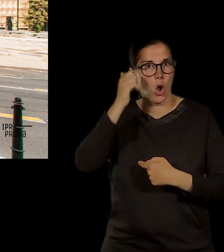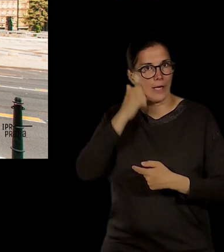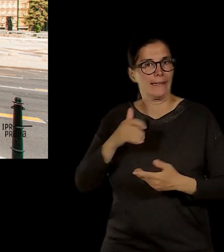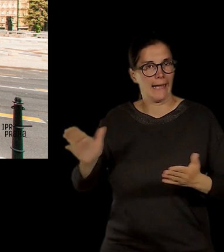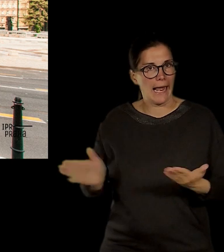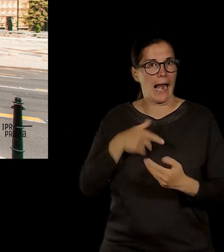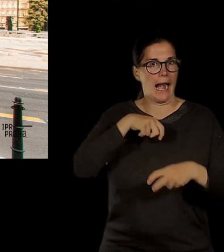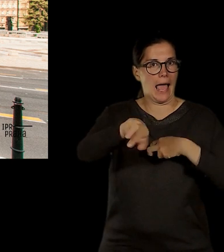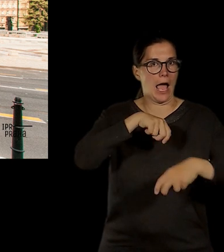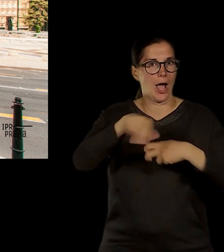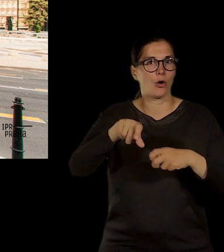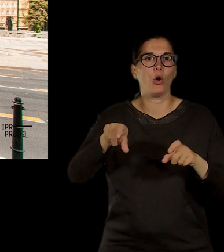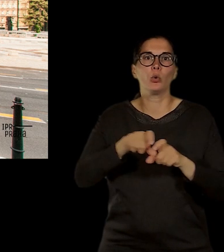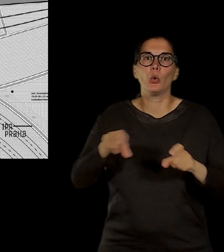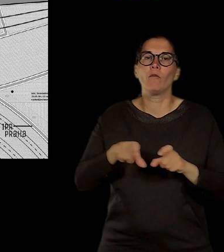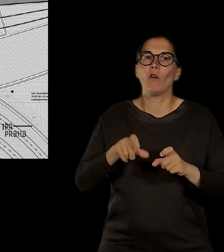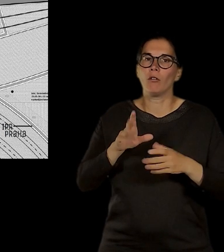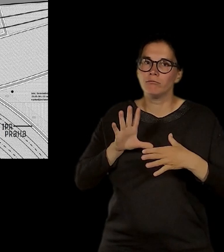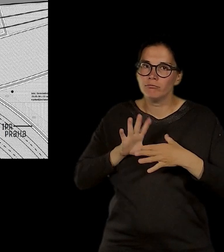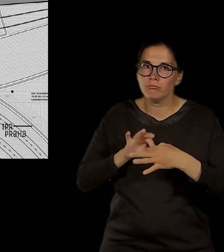to je jejich přirozená cesta.